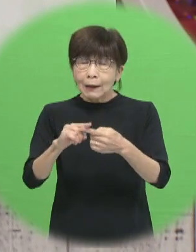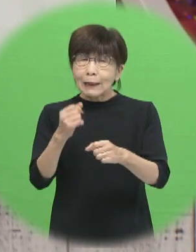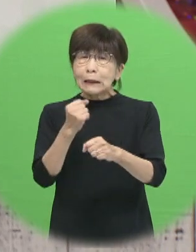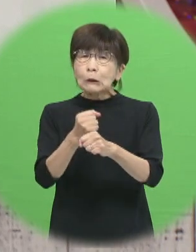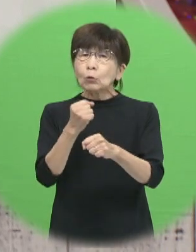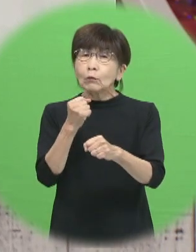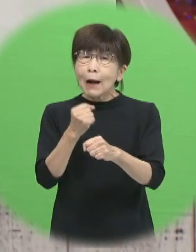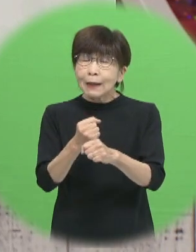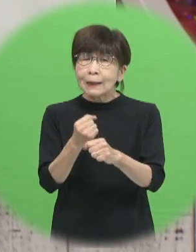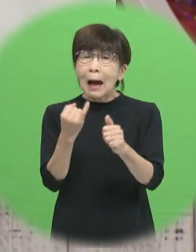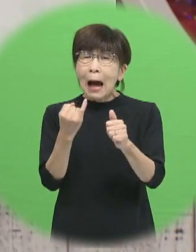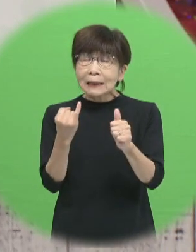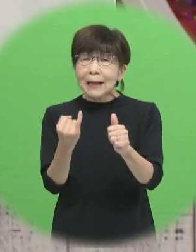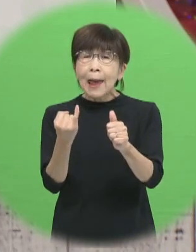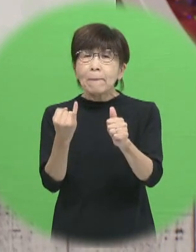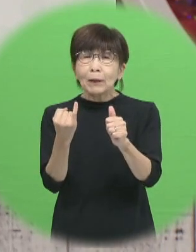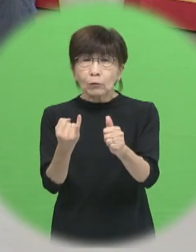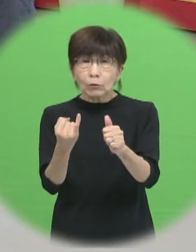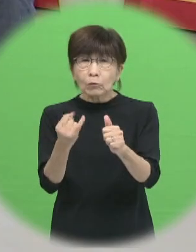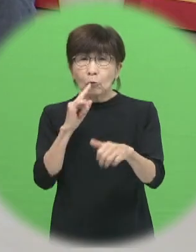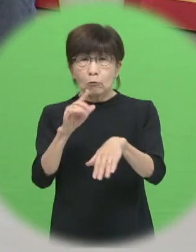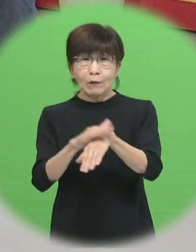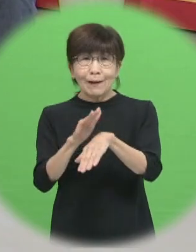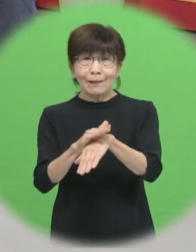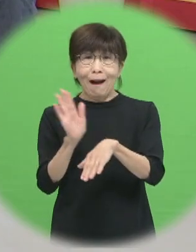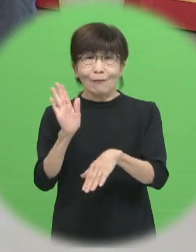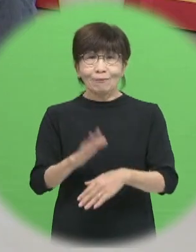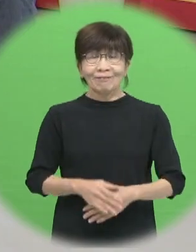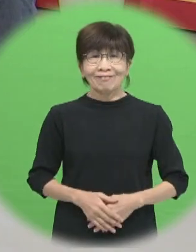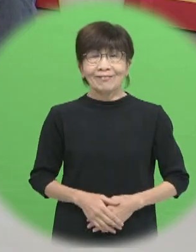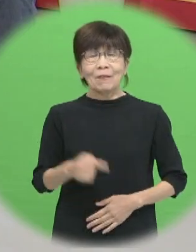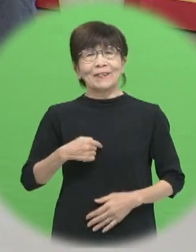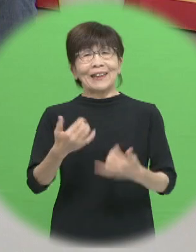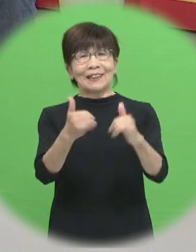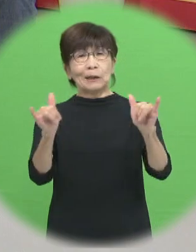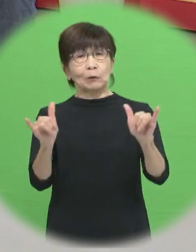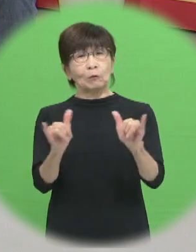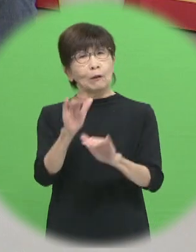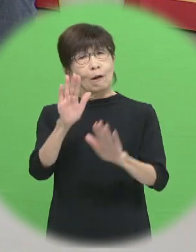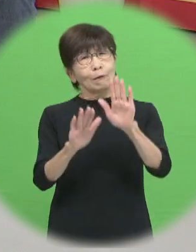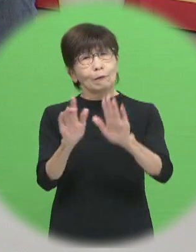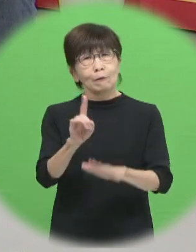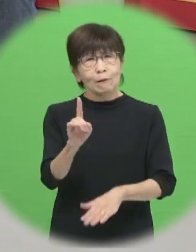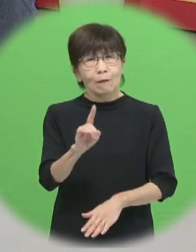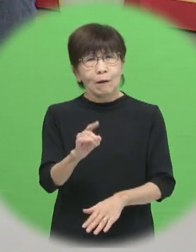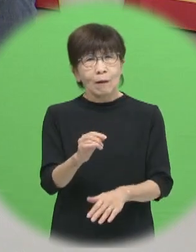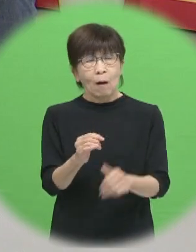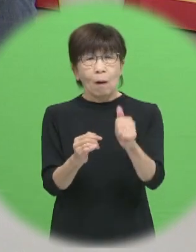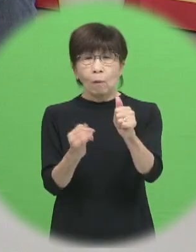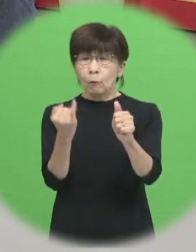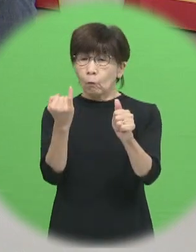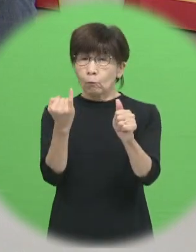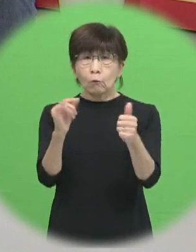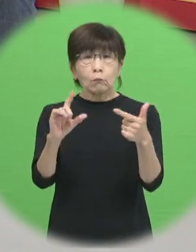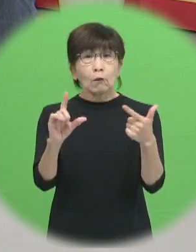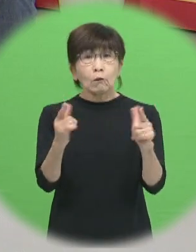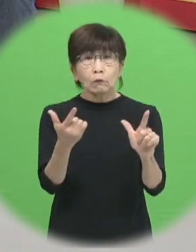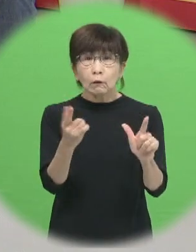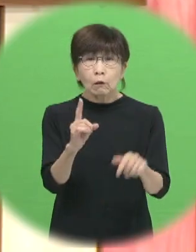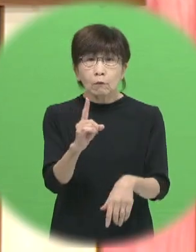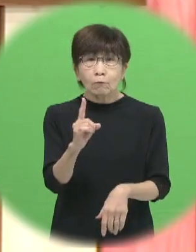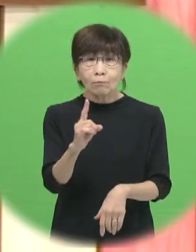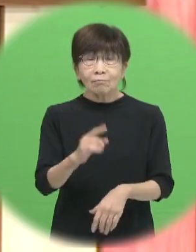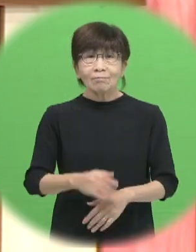ていうふうに定義しています。今こう私たちの社会に見られる男と女の違い、ほとん